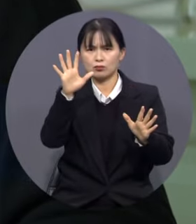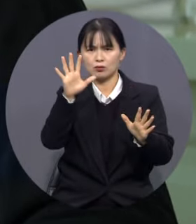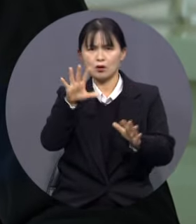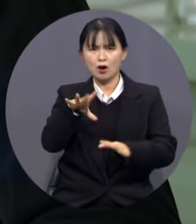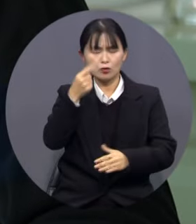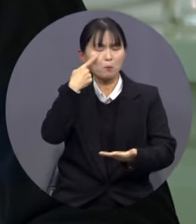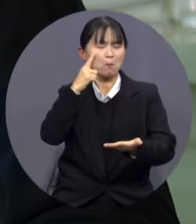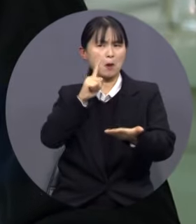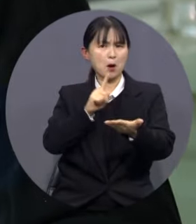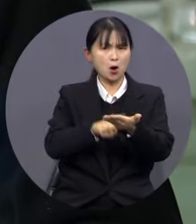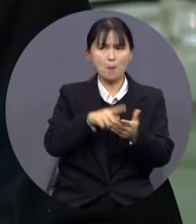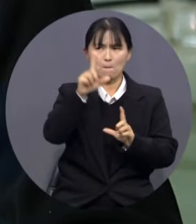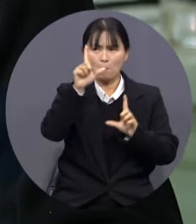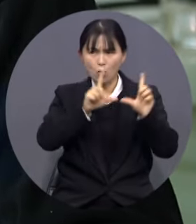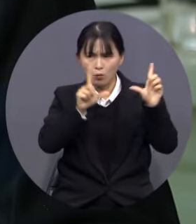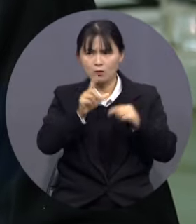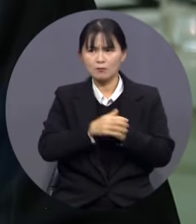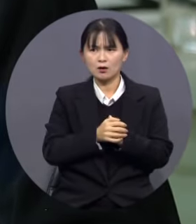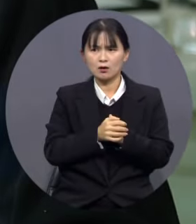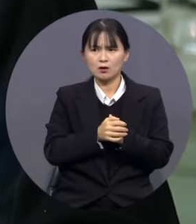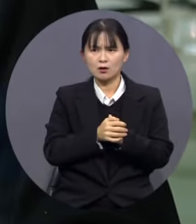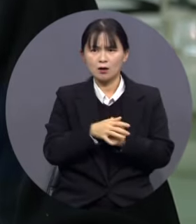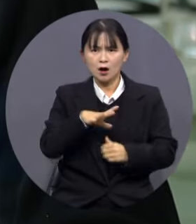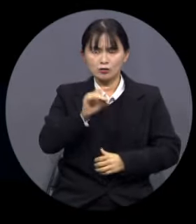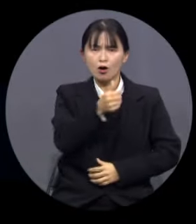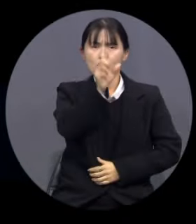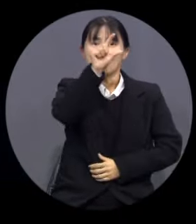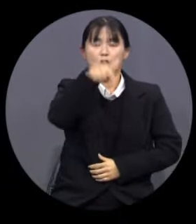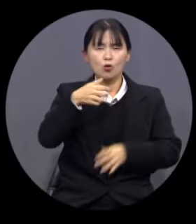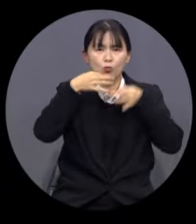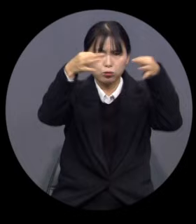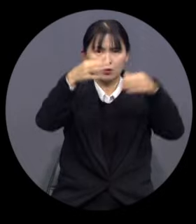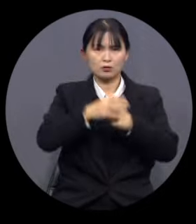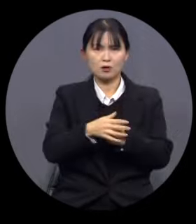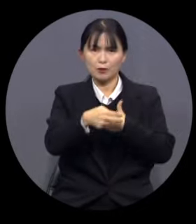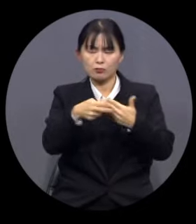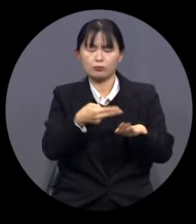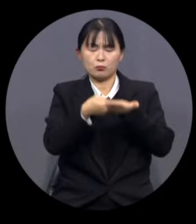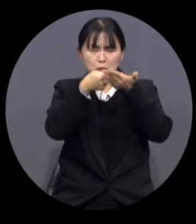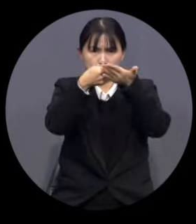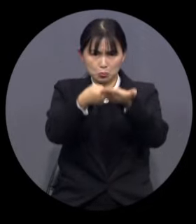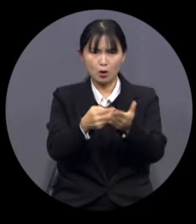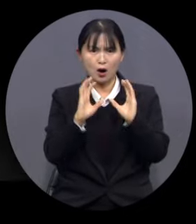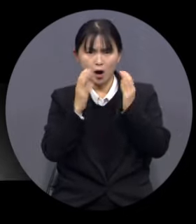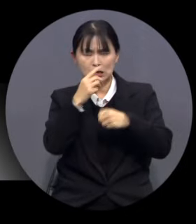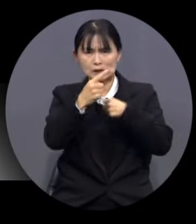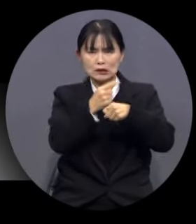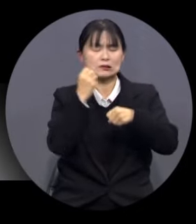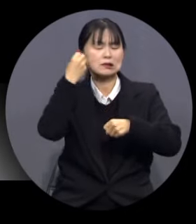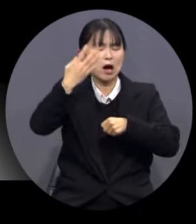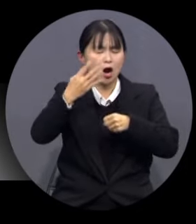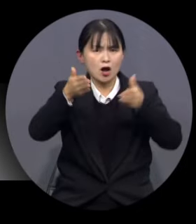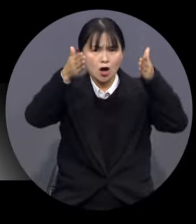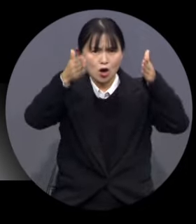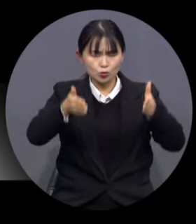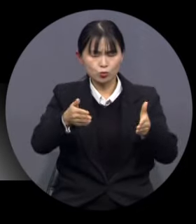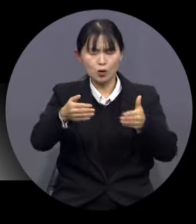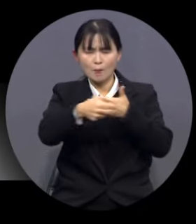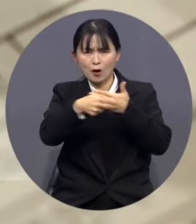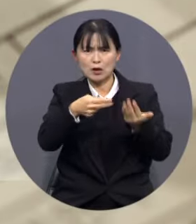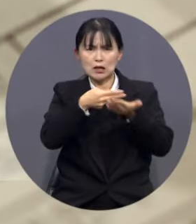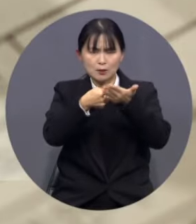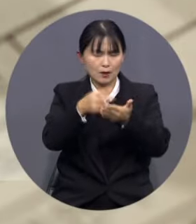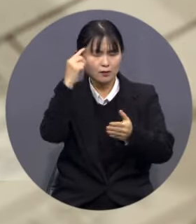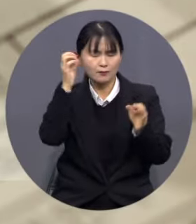처음 발견하고 제가 당황해서 그때 아마 헉 하고 소리를 질렀을 거예요. 병원으로 옮겨진 아이는 1년 4개월 동안 의식을 찾지